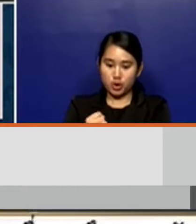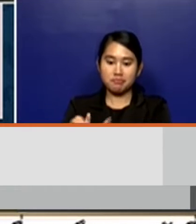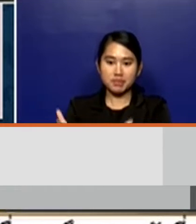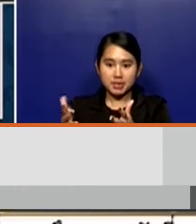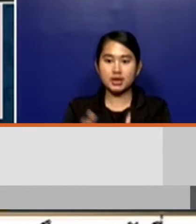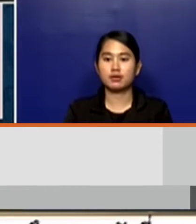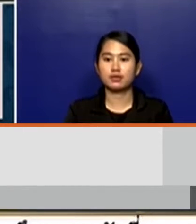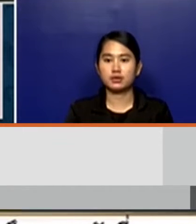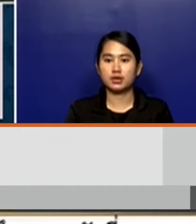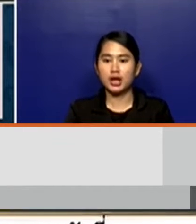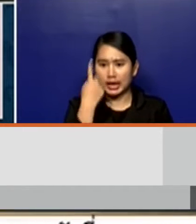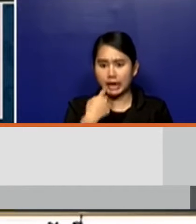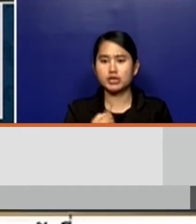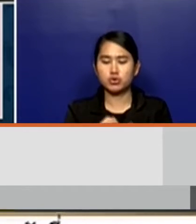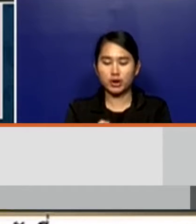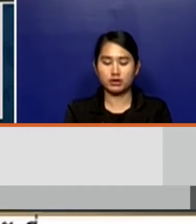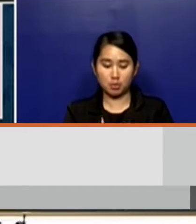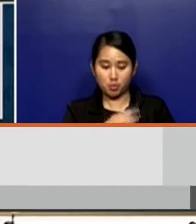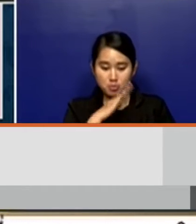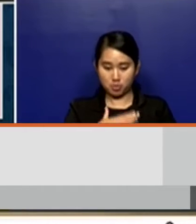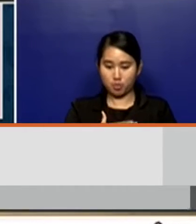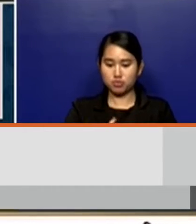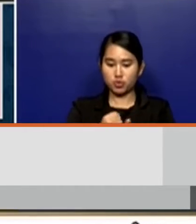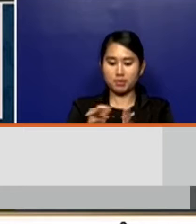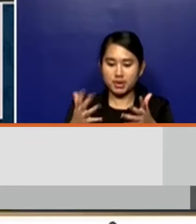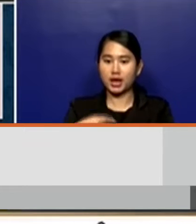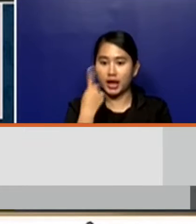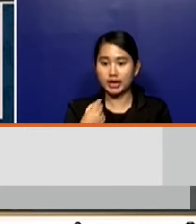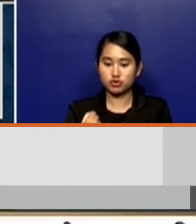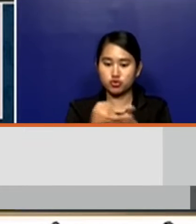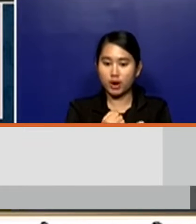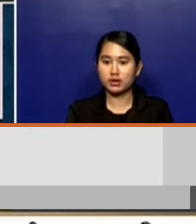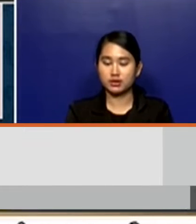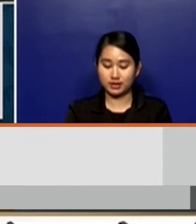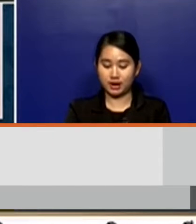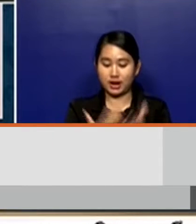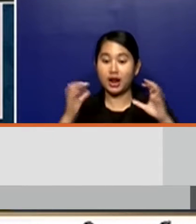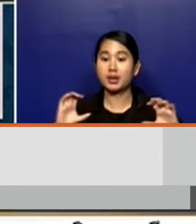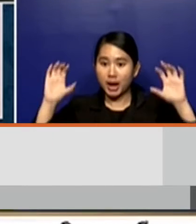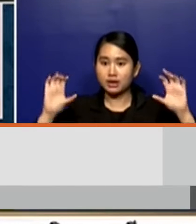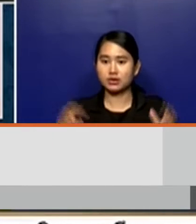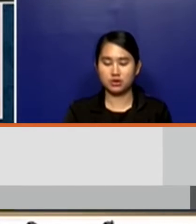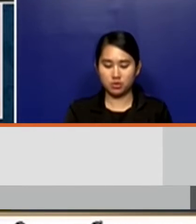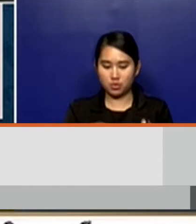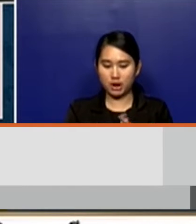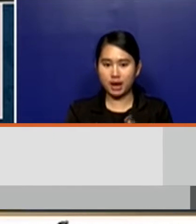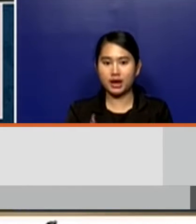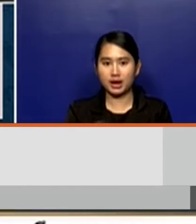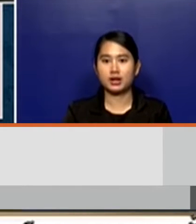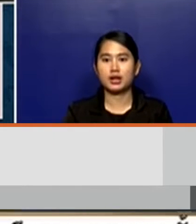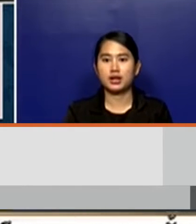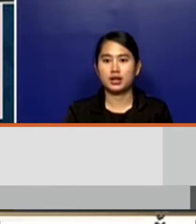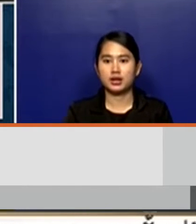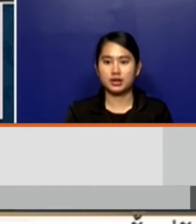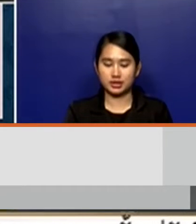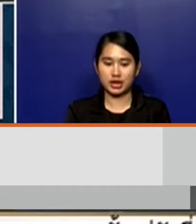ใครจะช่วยเหลอเขานะครับจะเอาเงิรฐบาลนะครั รัฐบาลวัั้นก็ยไม่ได้